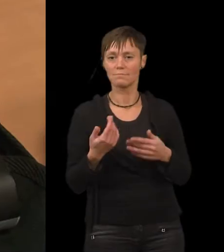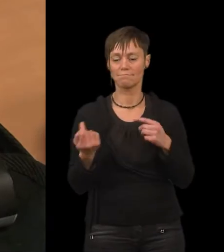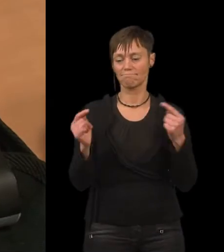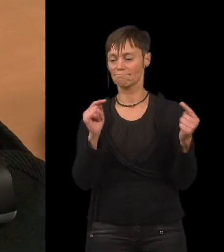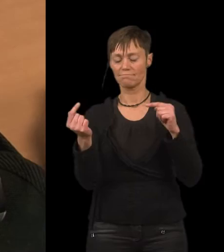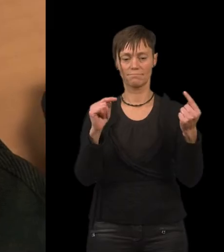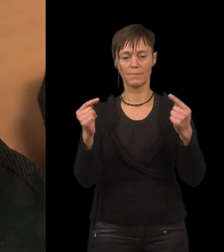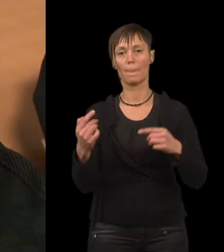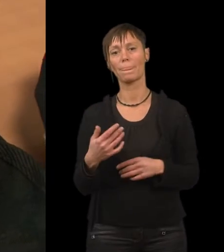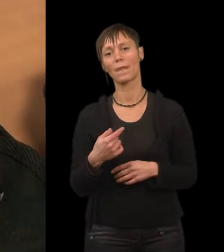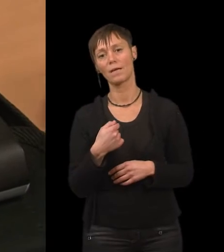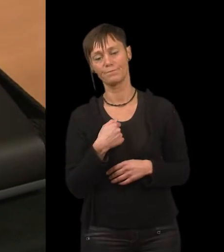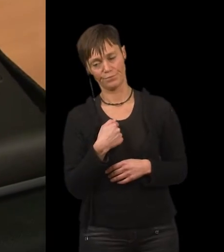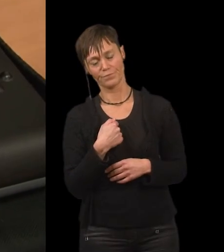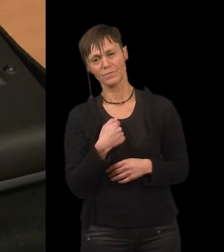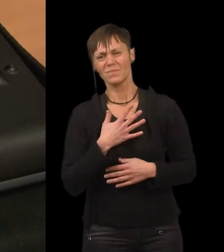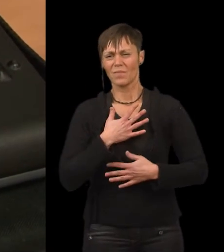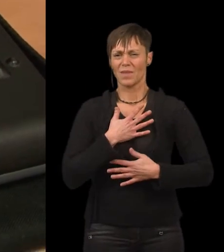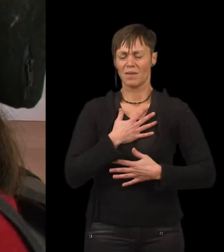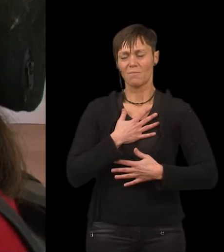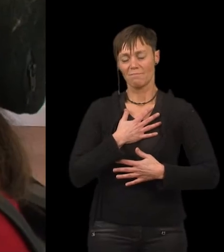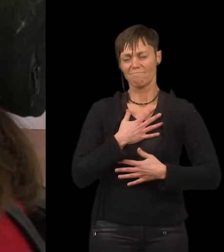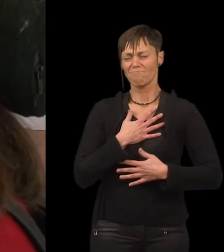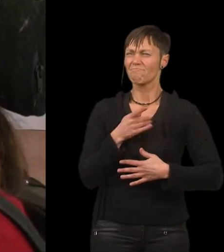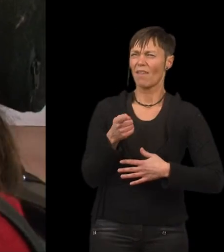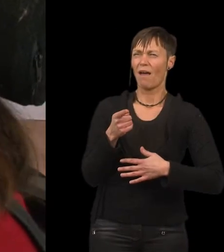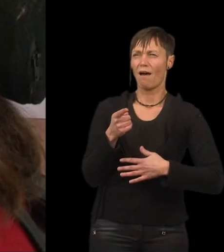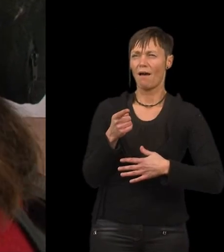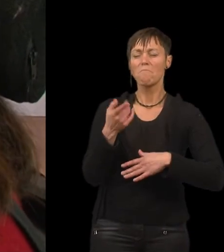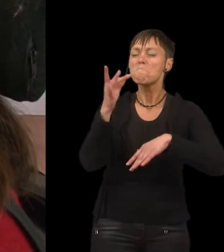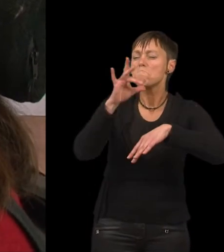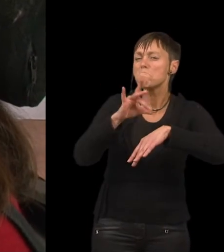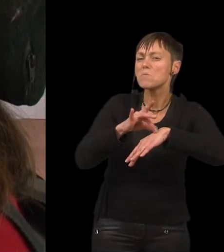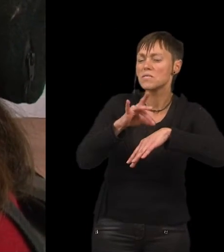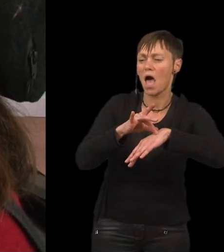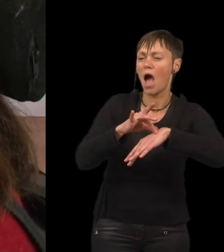coquille. Chez le médecin. Chez le médecin.